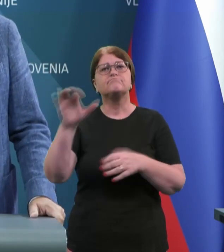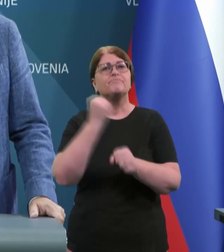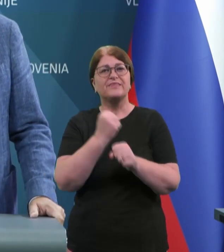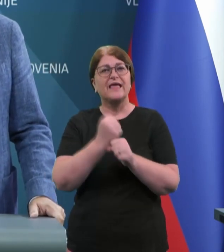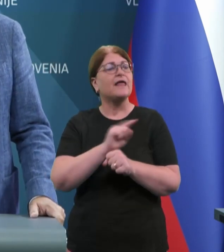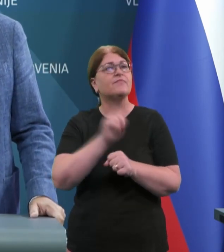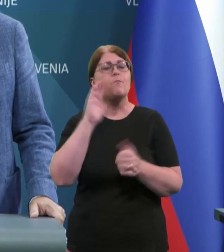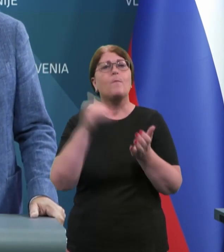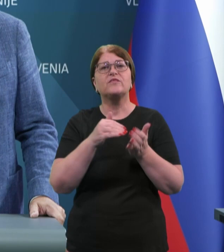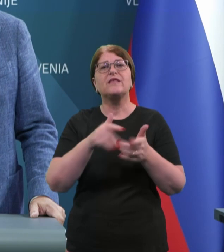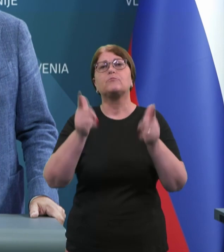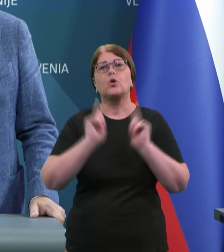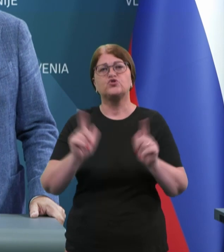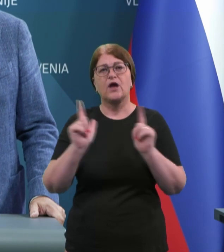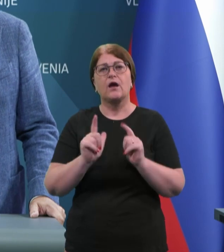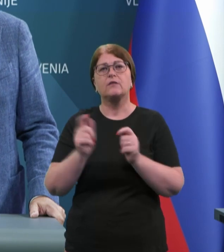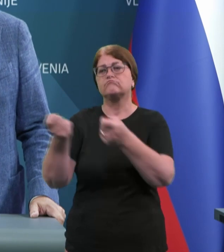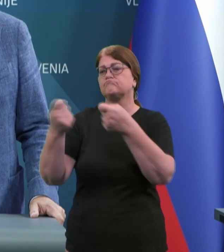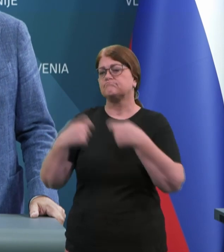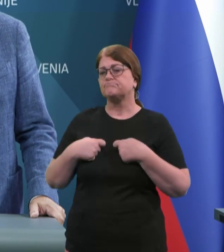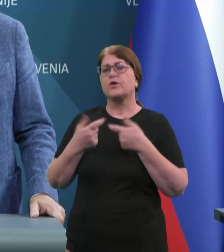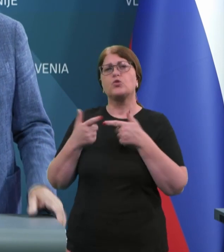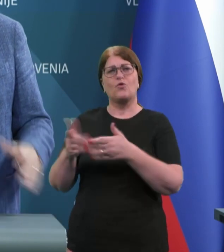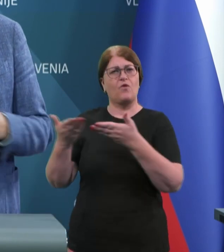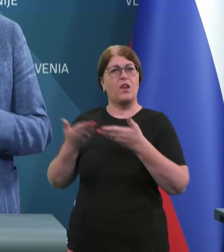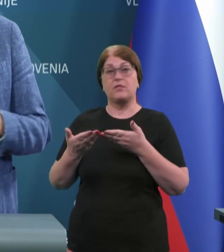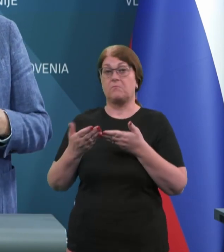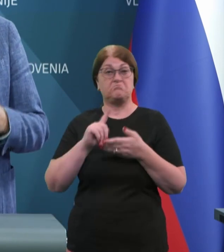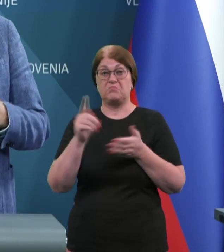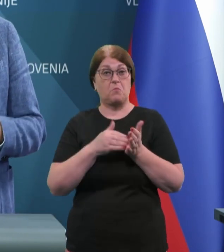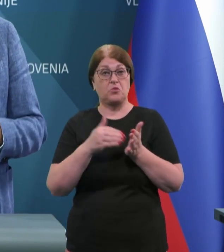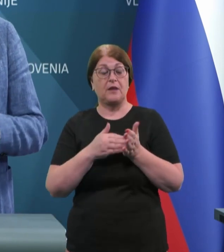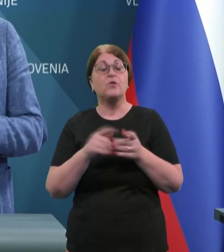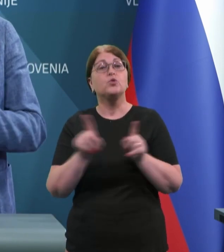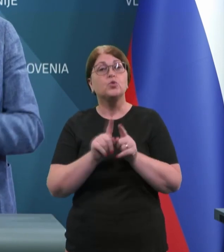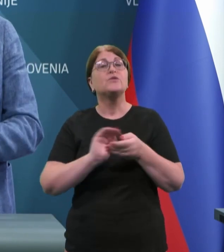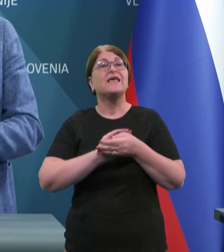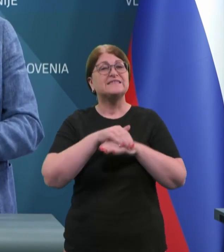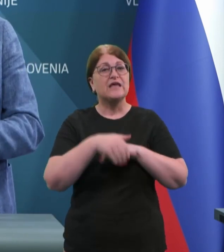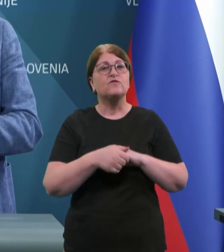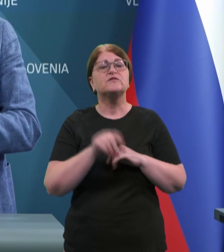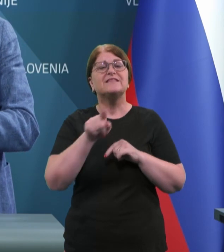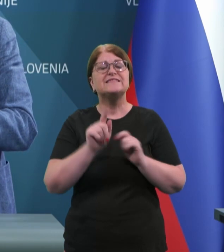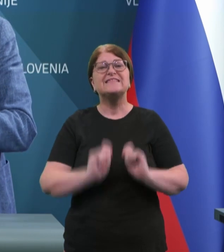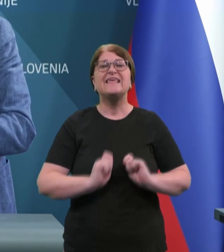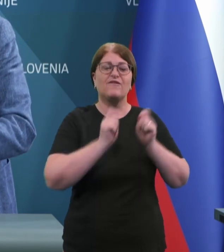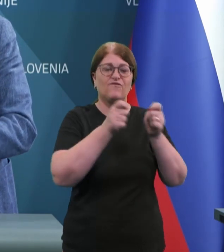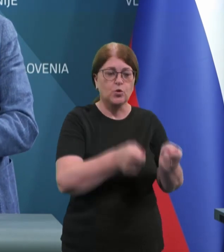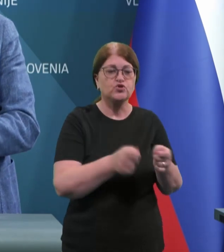Ne bo potrebno čakati na izdajo tega dovoljenja. Se pravi, da imamo tudi zadovoljstvo ulagateljev,